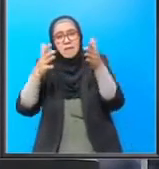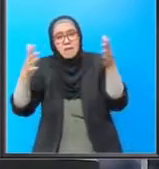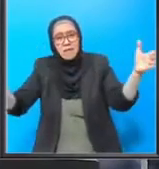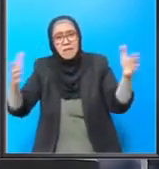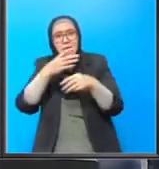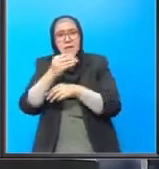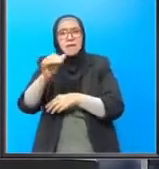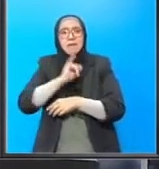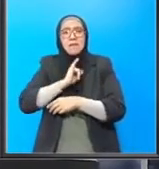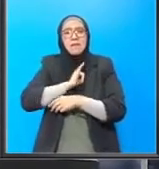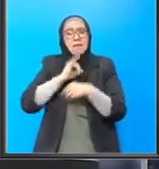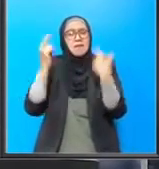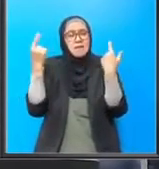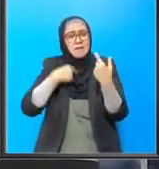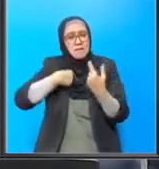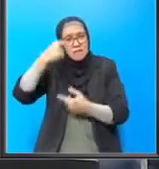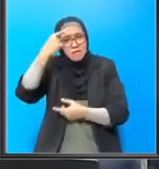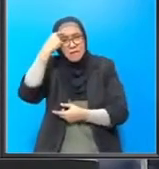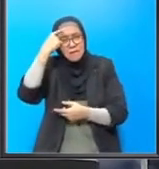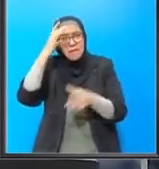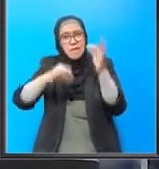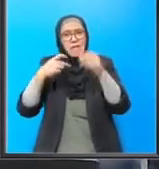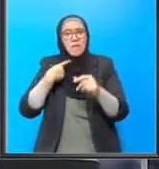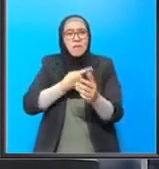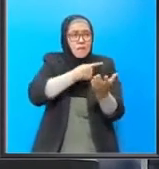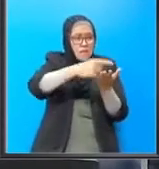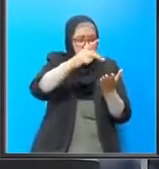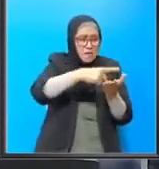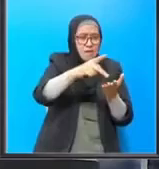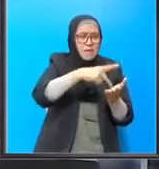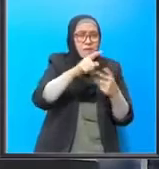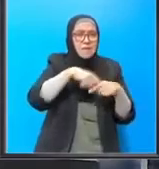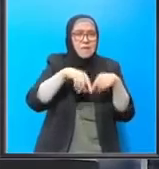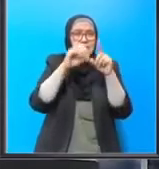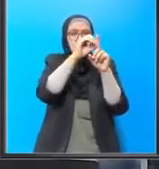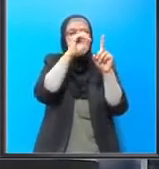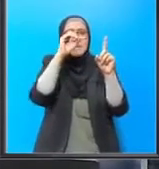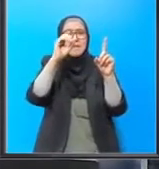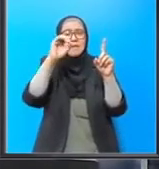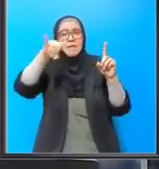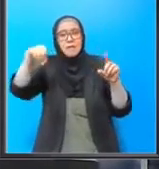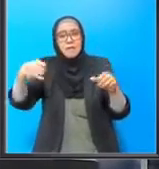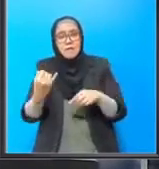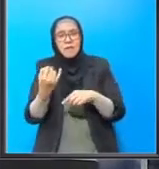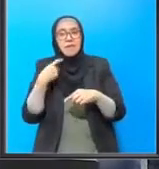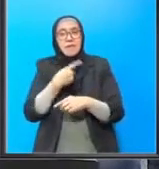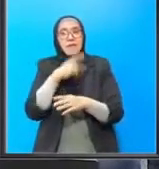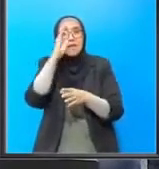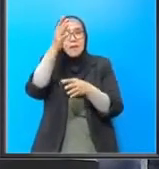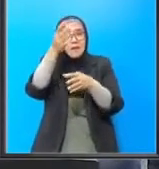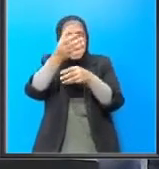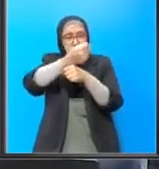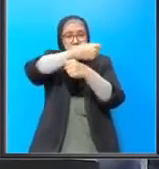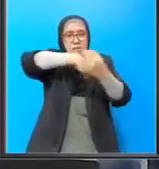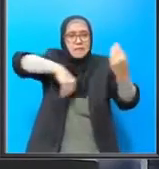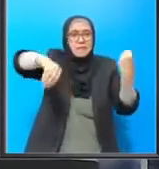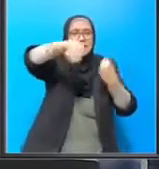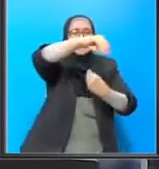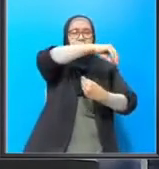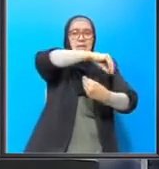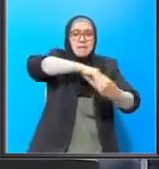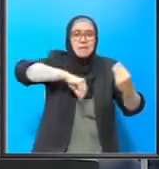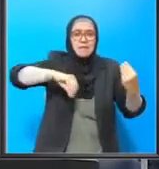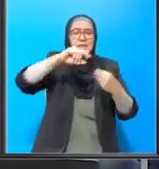besar dan saya kira kalau kita belanjakan walaupun mencegah tuh juta kita akan mendapat pulangan balik